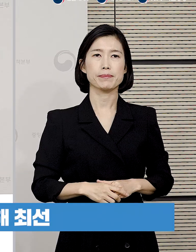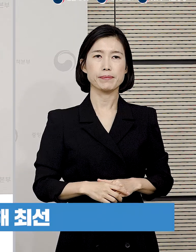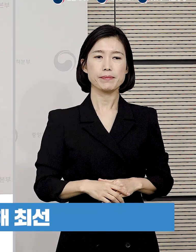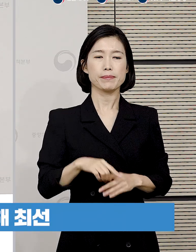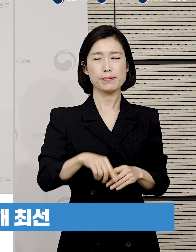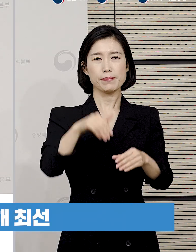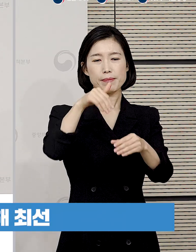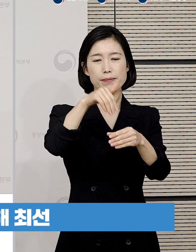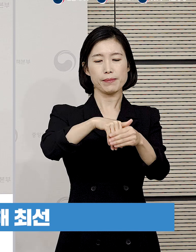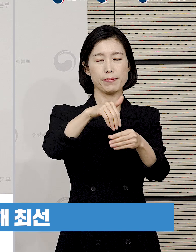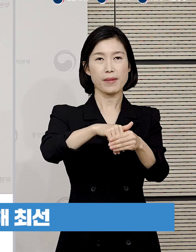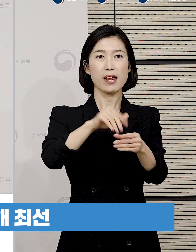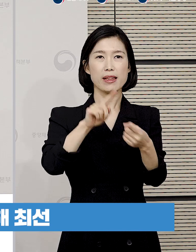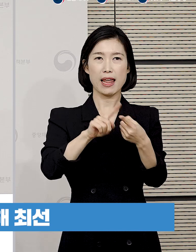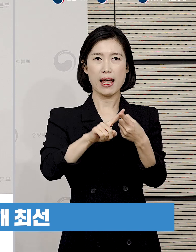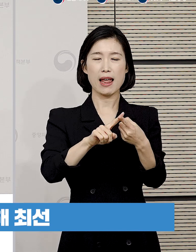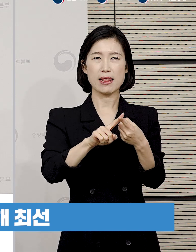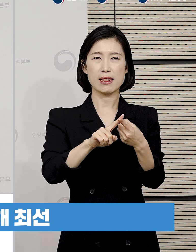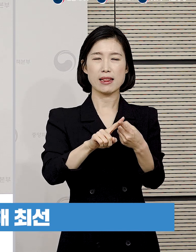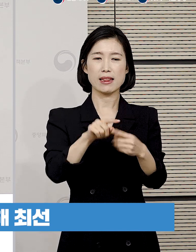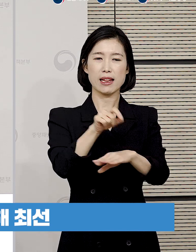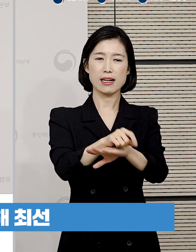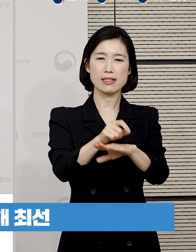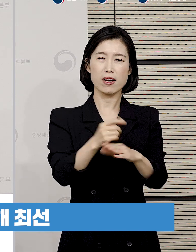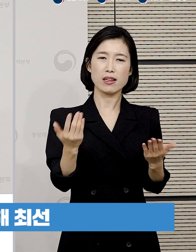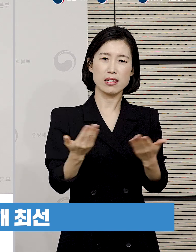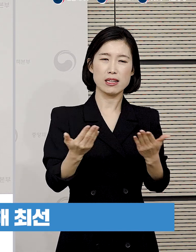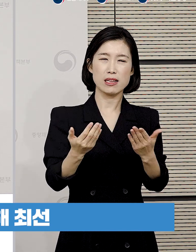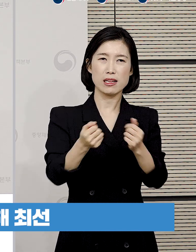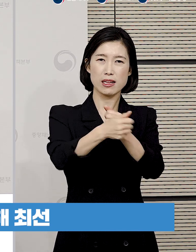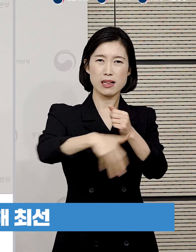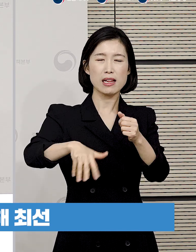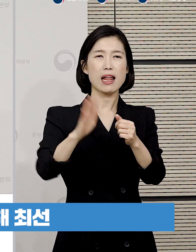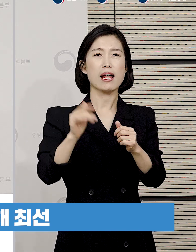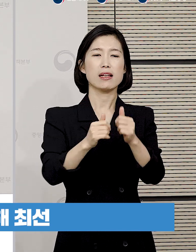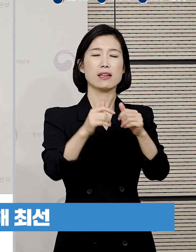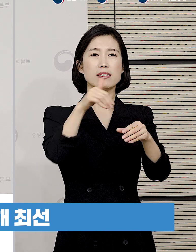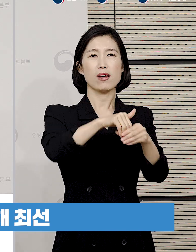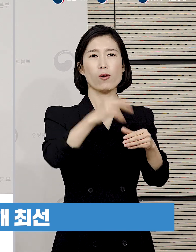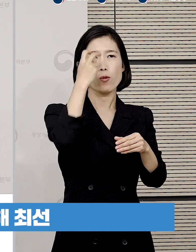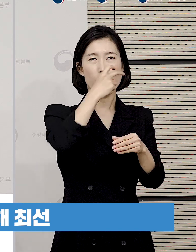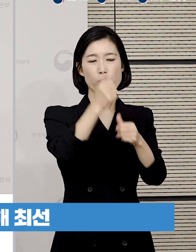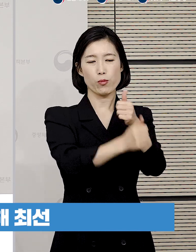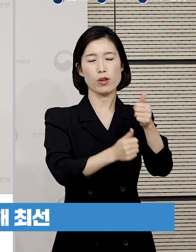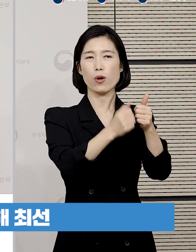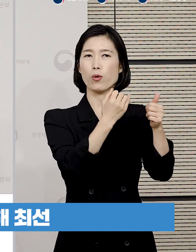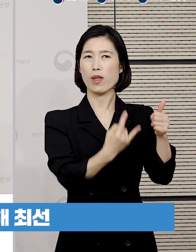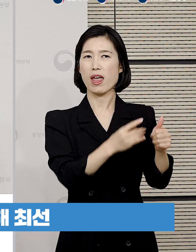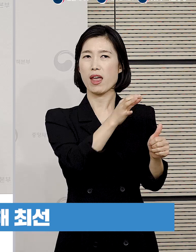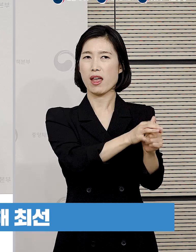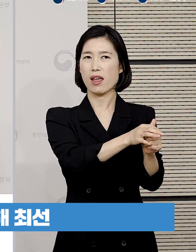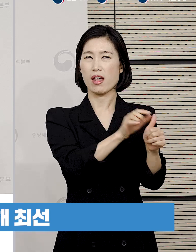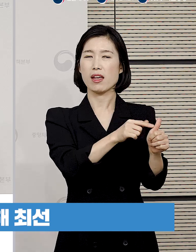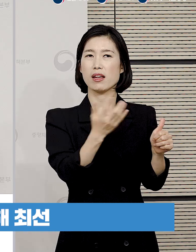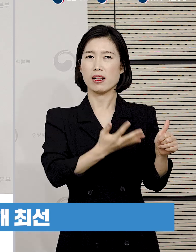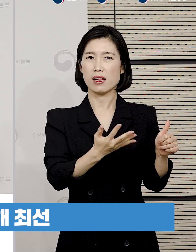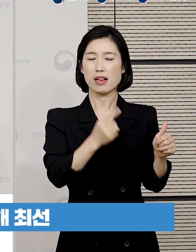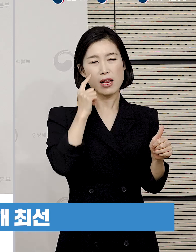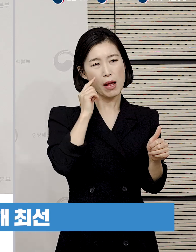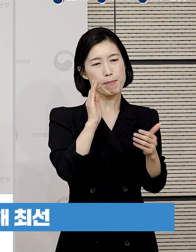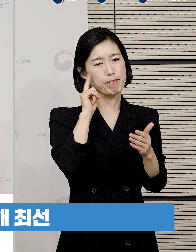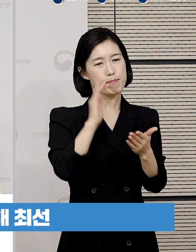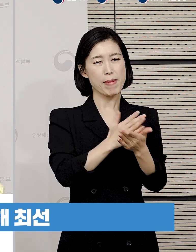기본적으로 이제 선거에 관한 사무를 최종적으로 결정하고 집행하는 것은 이제 선거관리위원회의